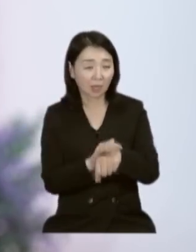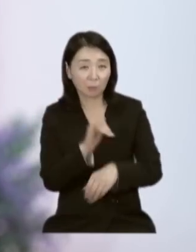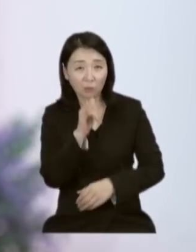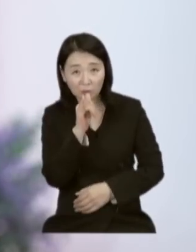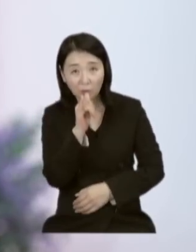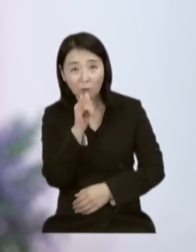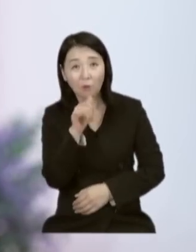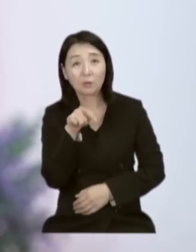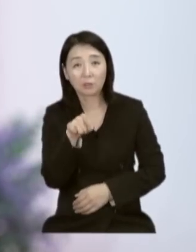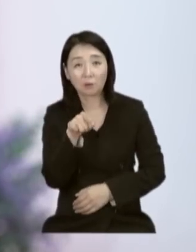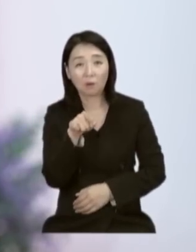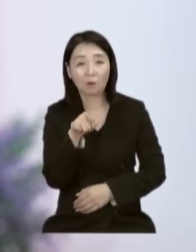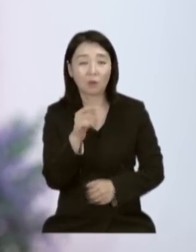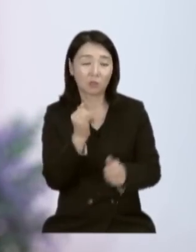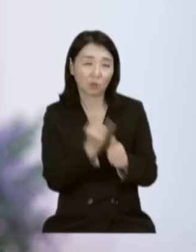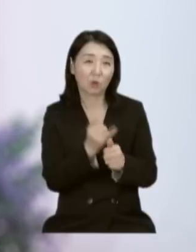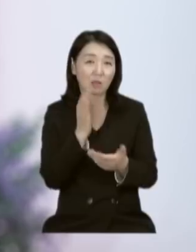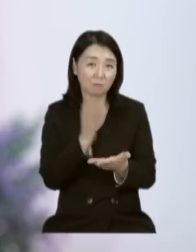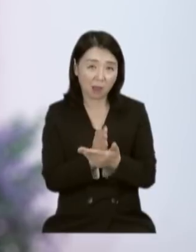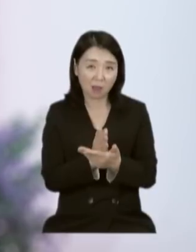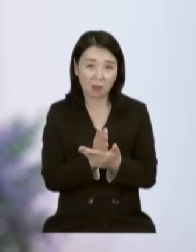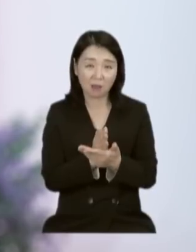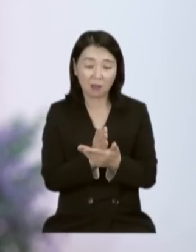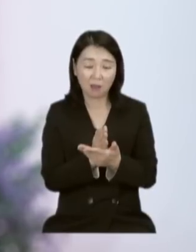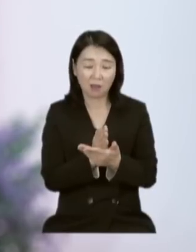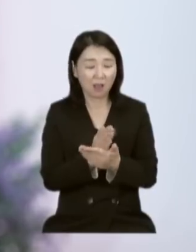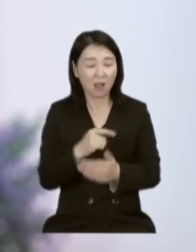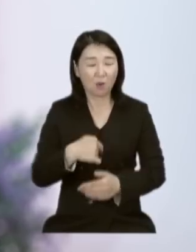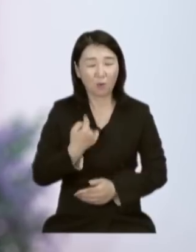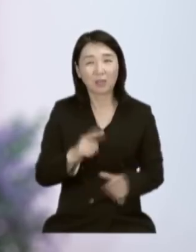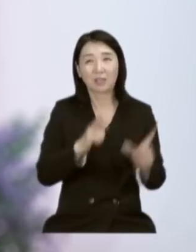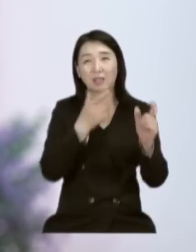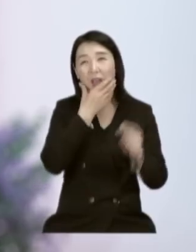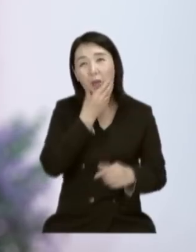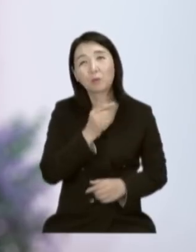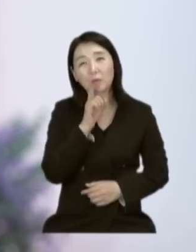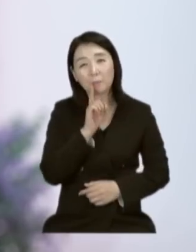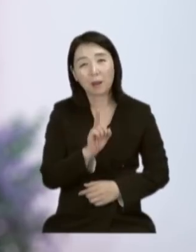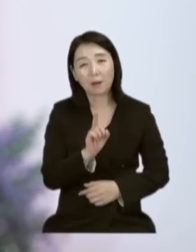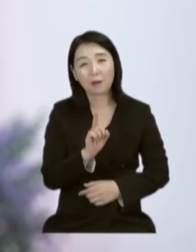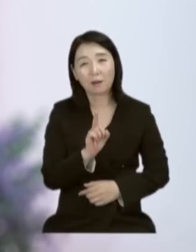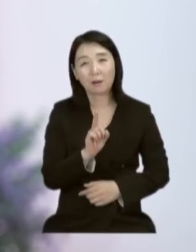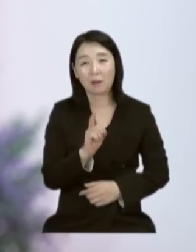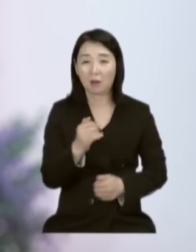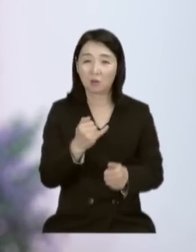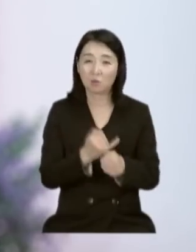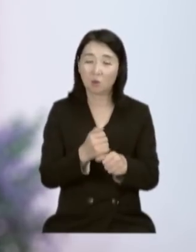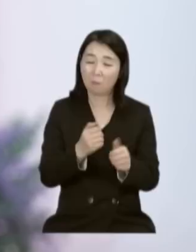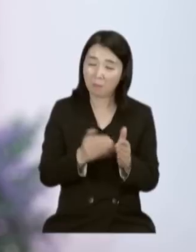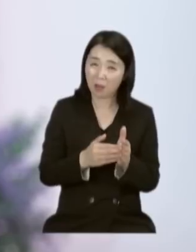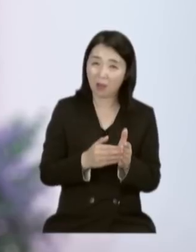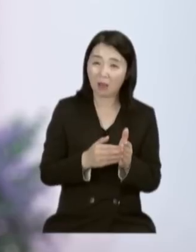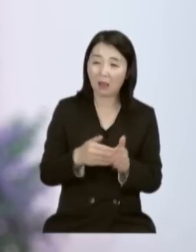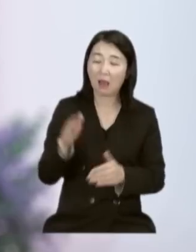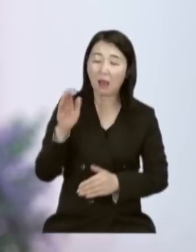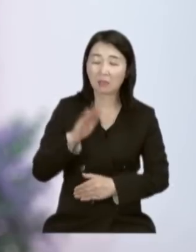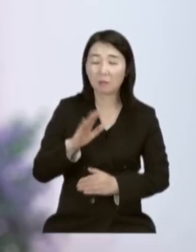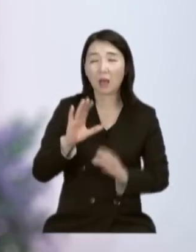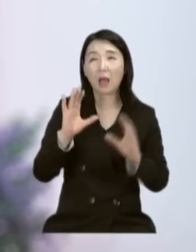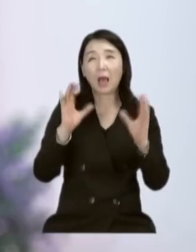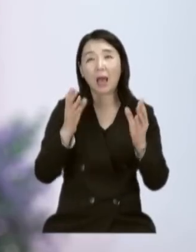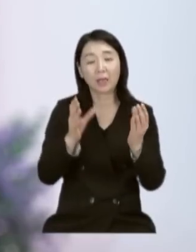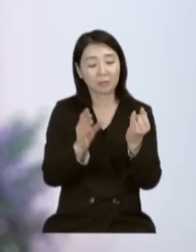네. 결혼을 안 해야 되겠다. 혼자 사는 게 행복이다. 결혼을 했지만은 딩크족으로 살아가고